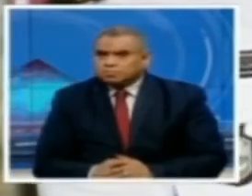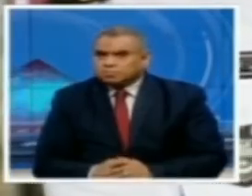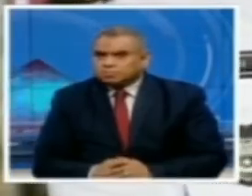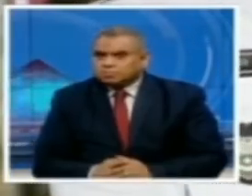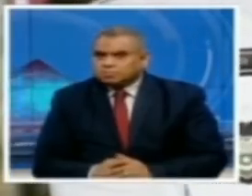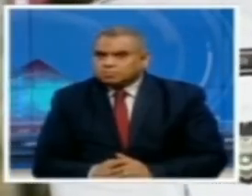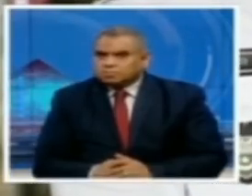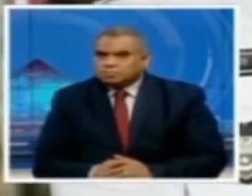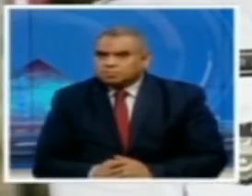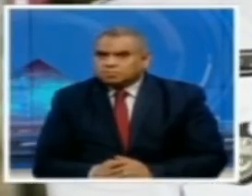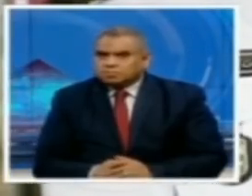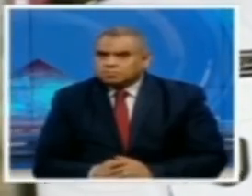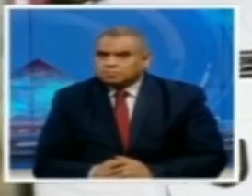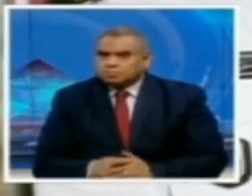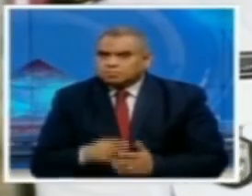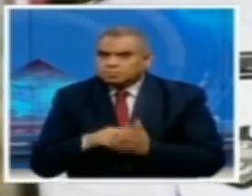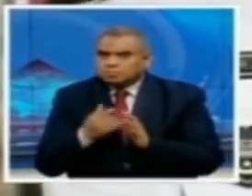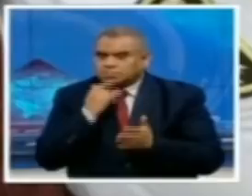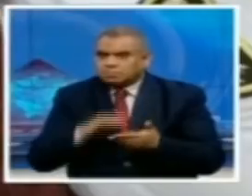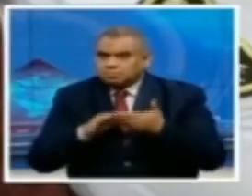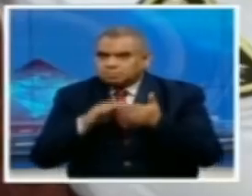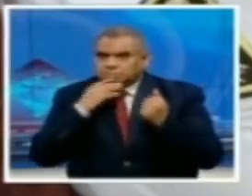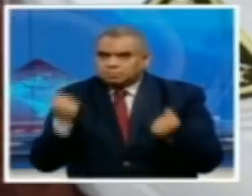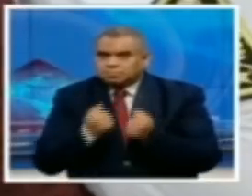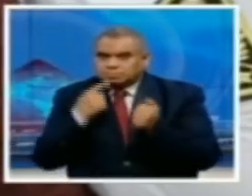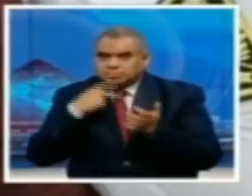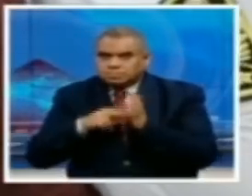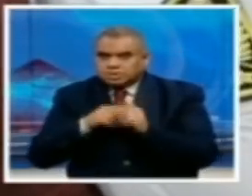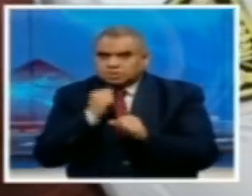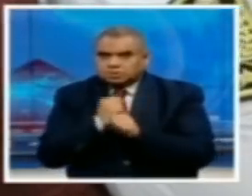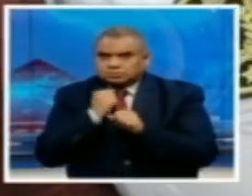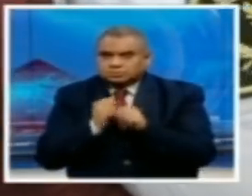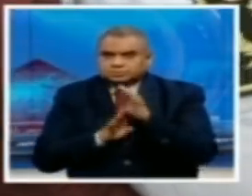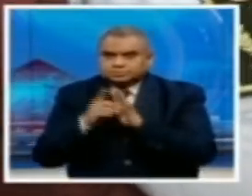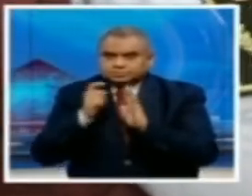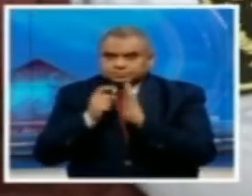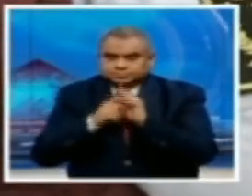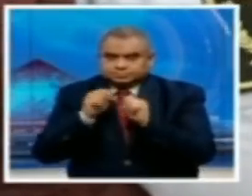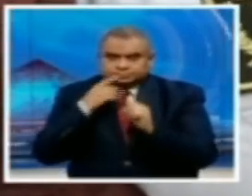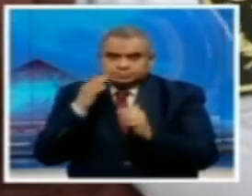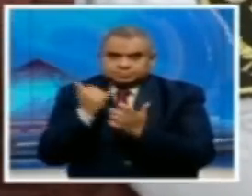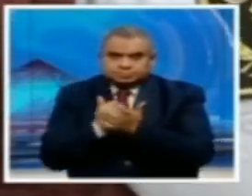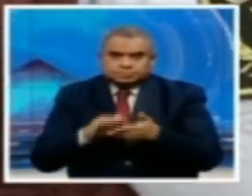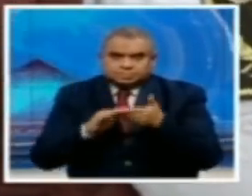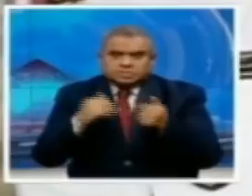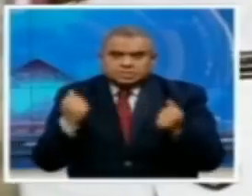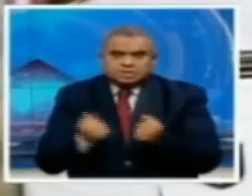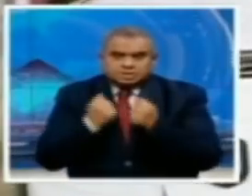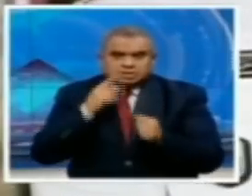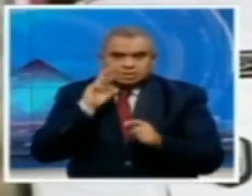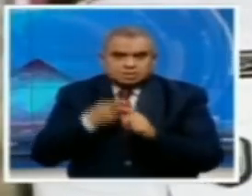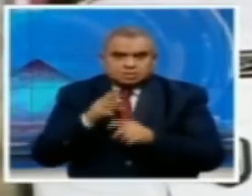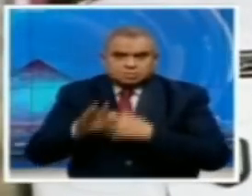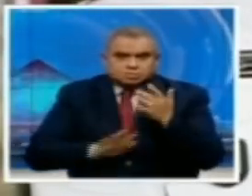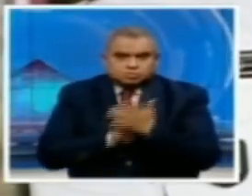الأمنية، تضمنت العديد من المحاضرات تتعلق بالتخطيط الاستراتيجي، إعداد الخطط الأمنية، المشاكل